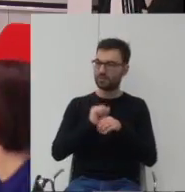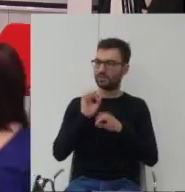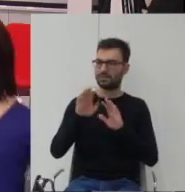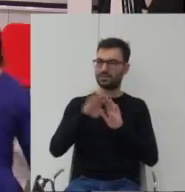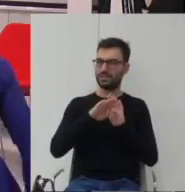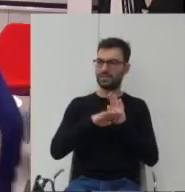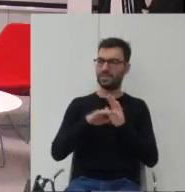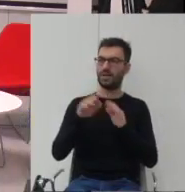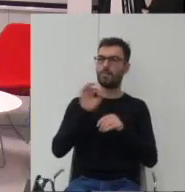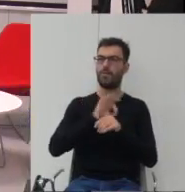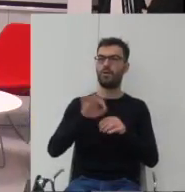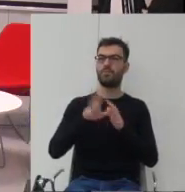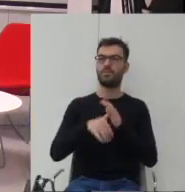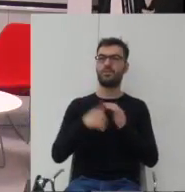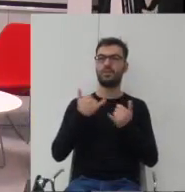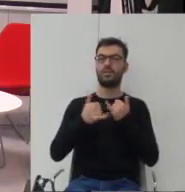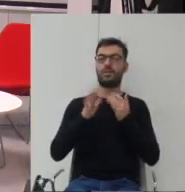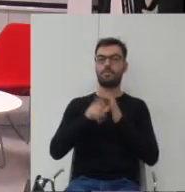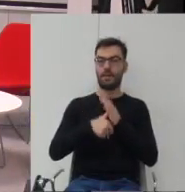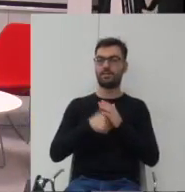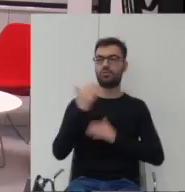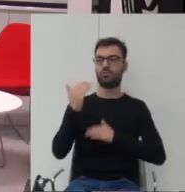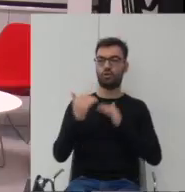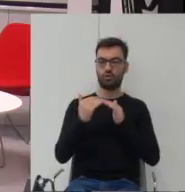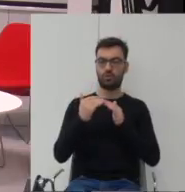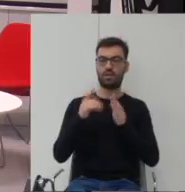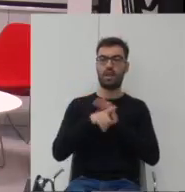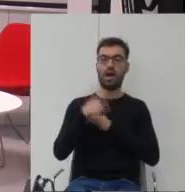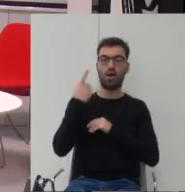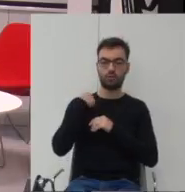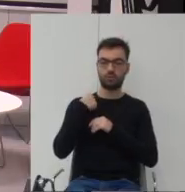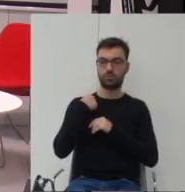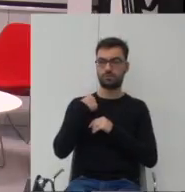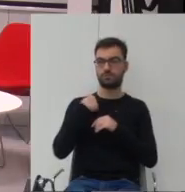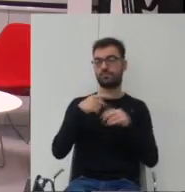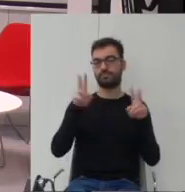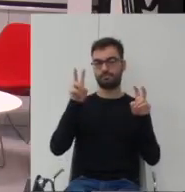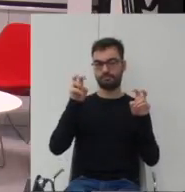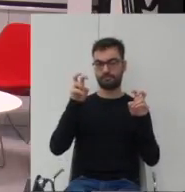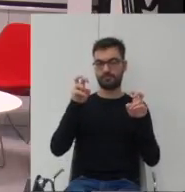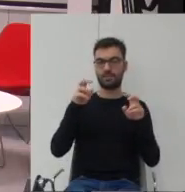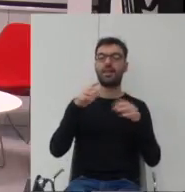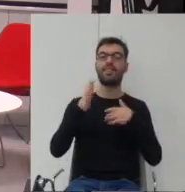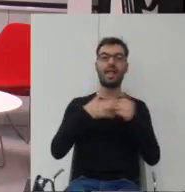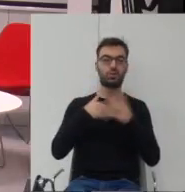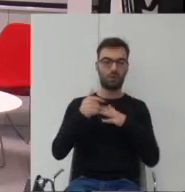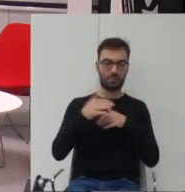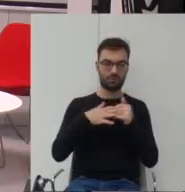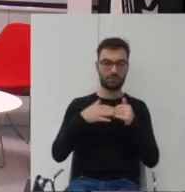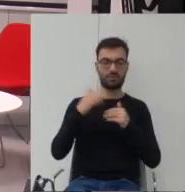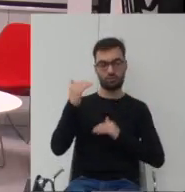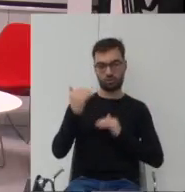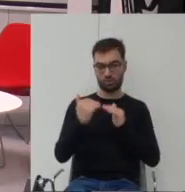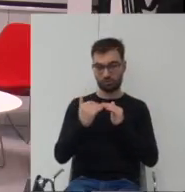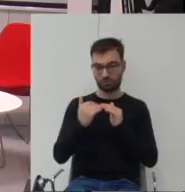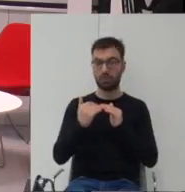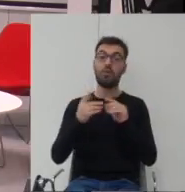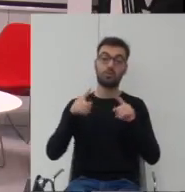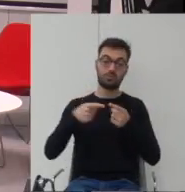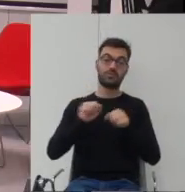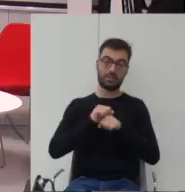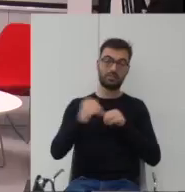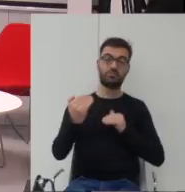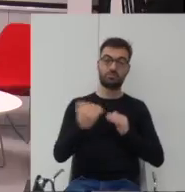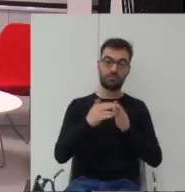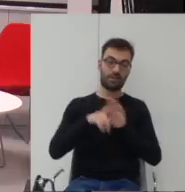zasada w dzisiejszym projektowaniu miasta, że jeśli miasto jest przystosowane dla osób, że tak się wyrażę, najsłabszych, to znaczy, że jest